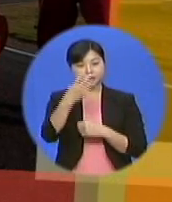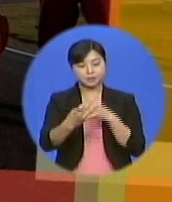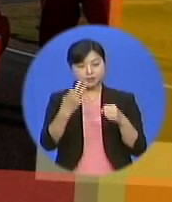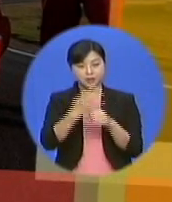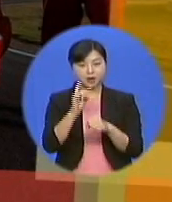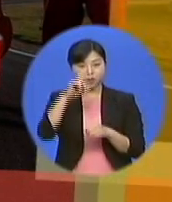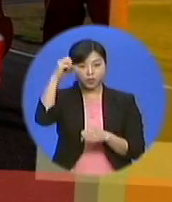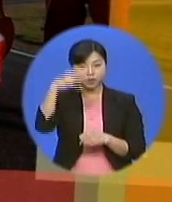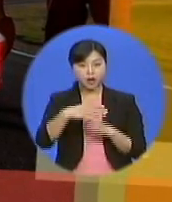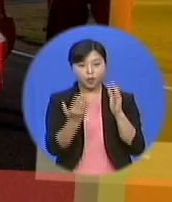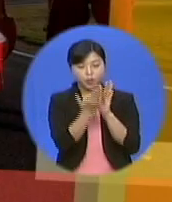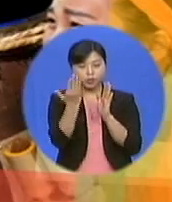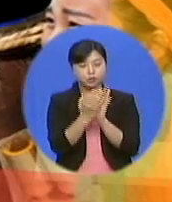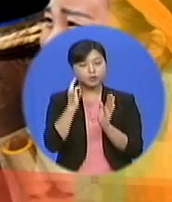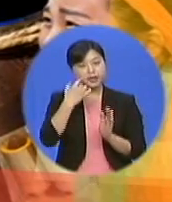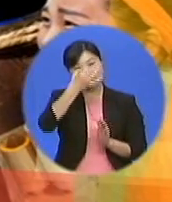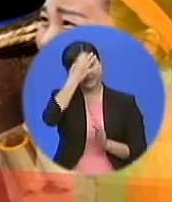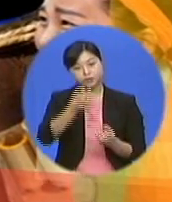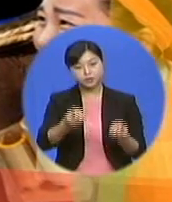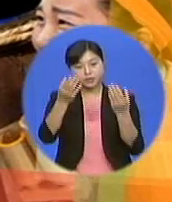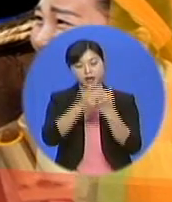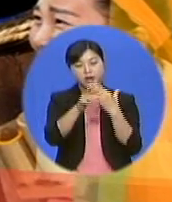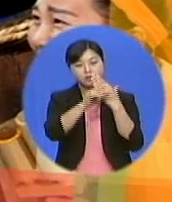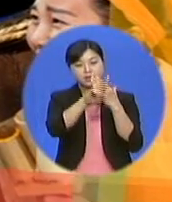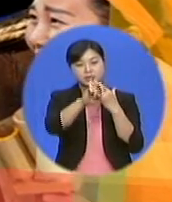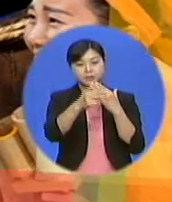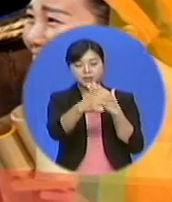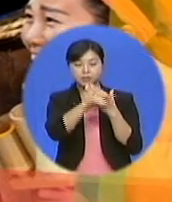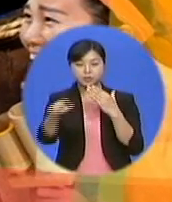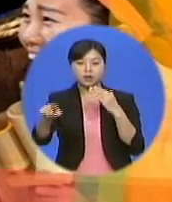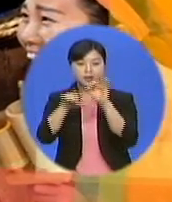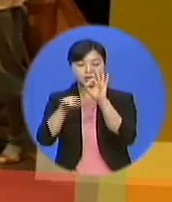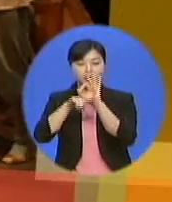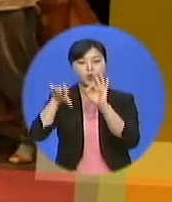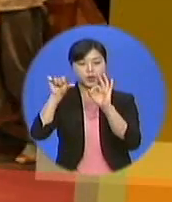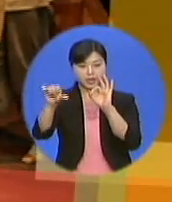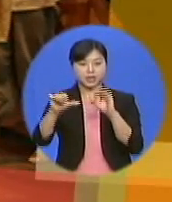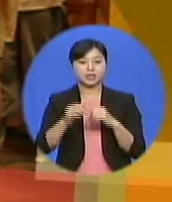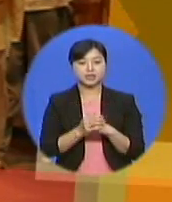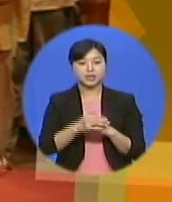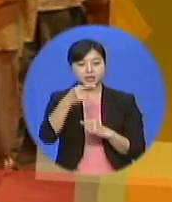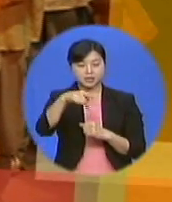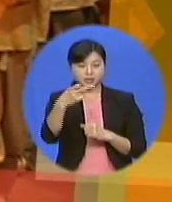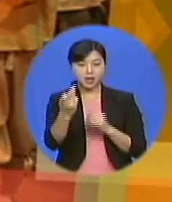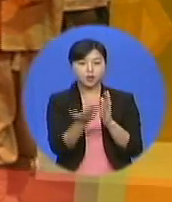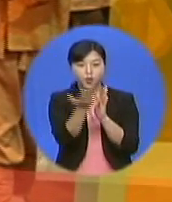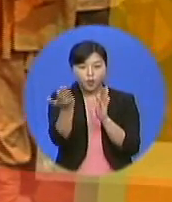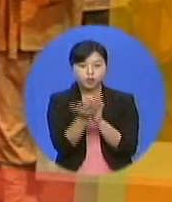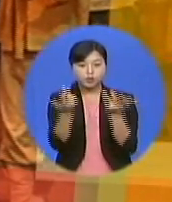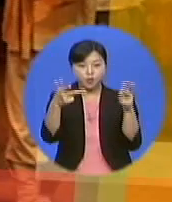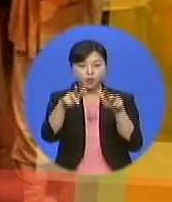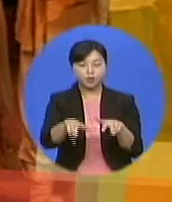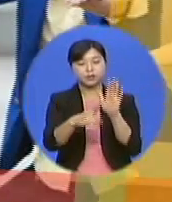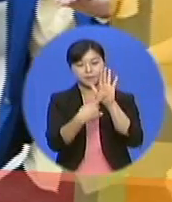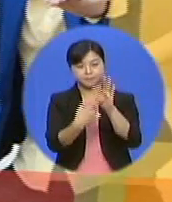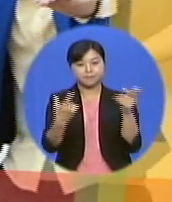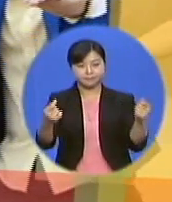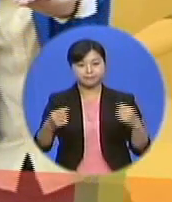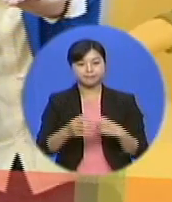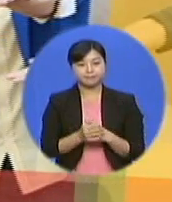2014 고향 호수 예술축제가 9월 27일부터 10월 5일까지 일산 호수공원에서